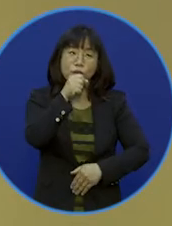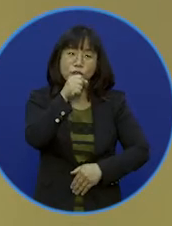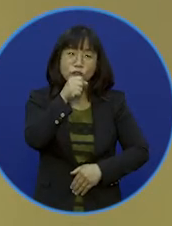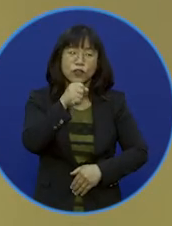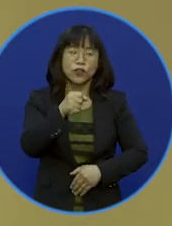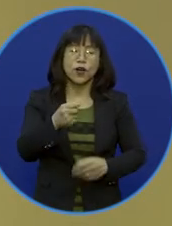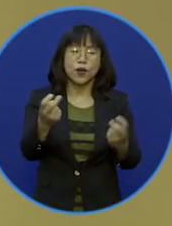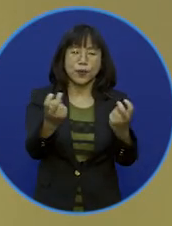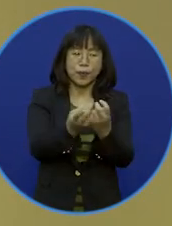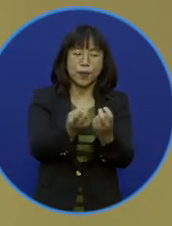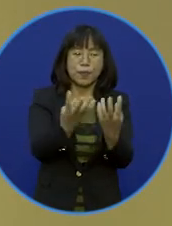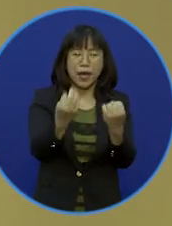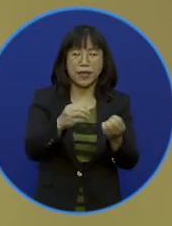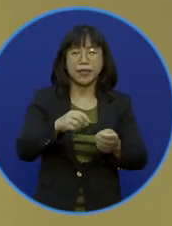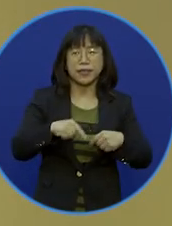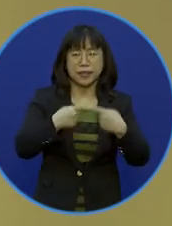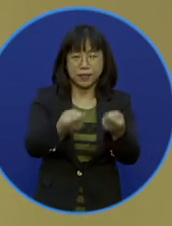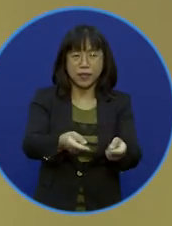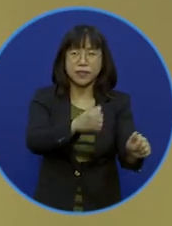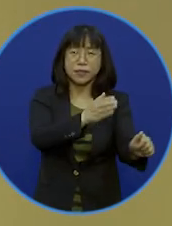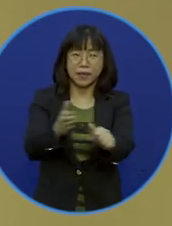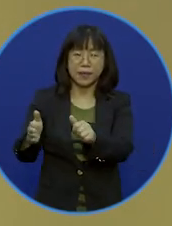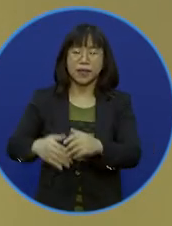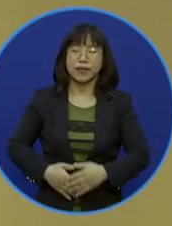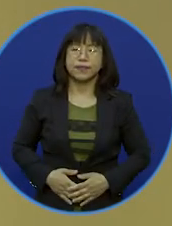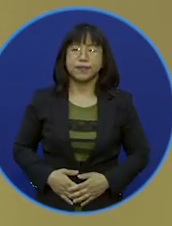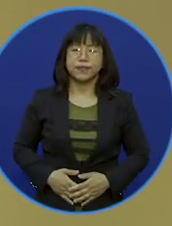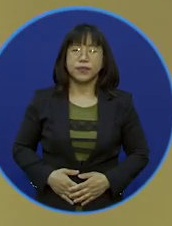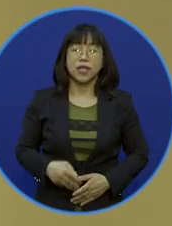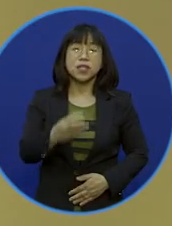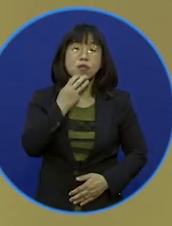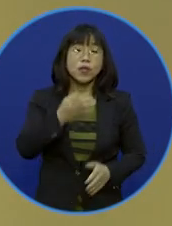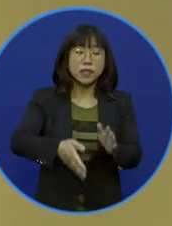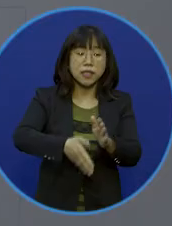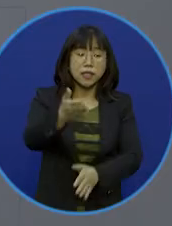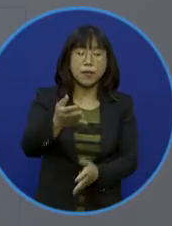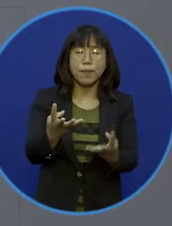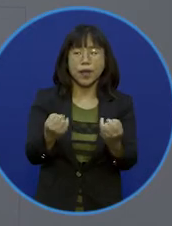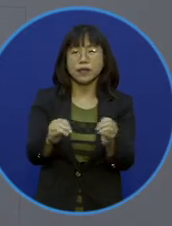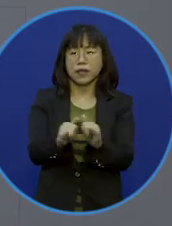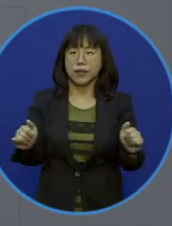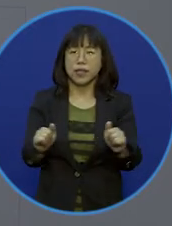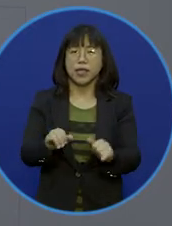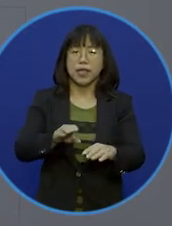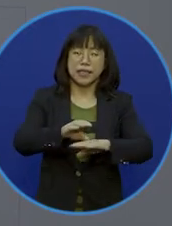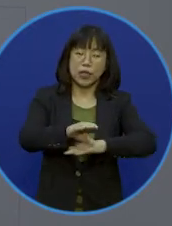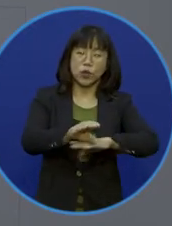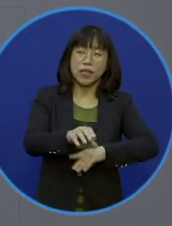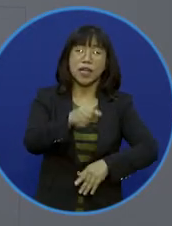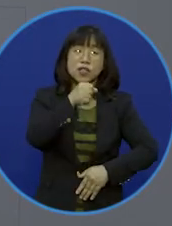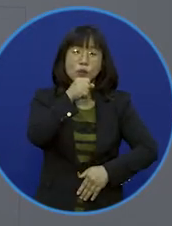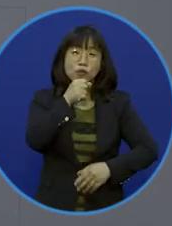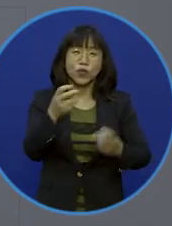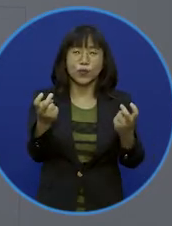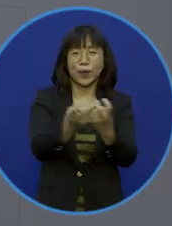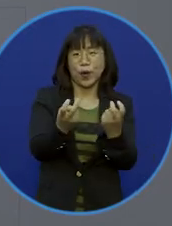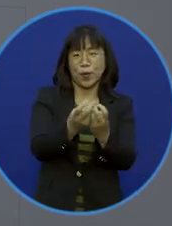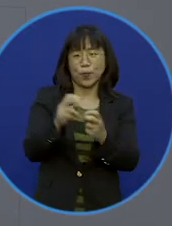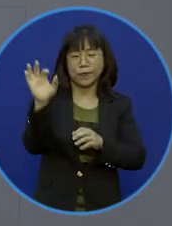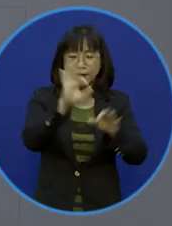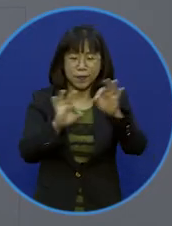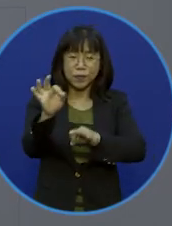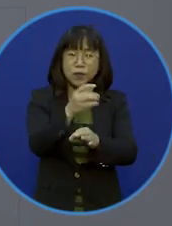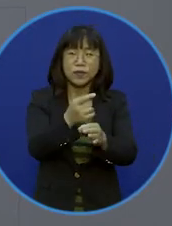승용차 마일리지 제도 의 국민들의 많은 참여 부탁드립니다 한편 서울시는 많은 시민들이